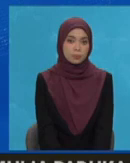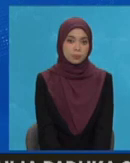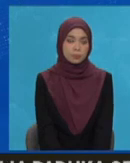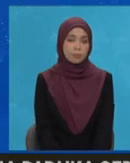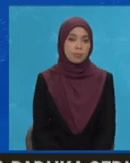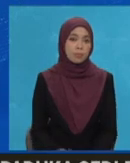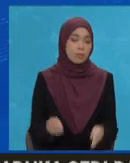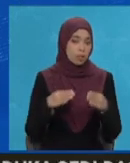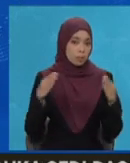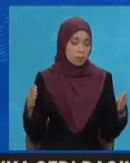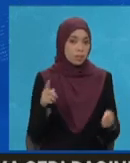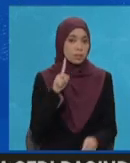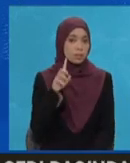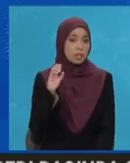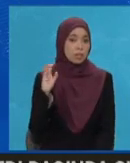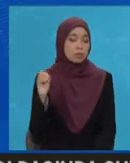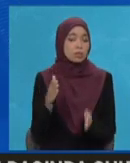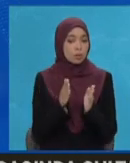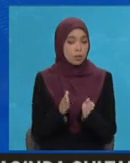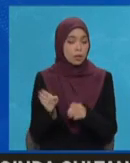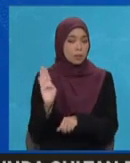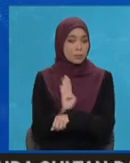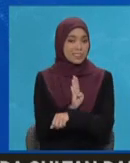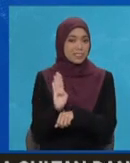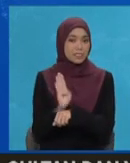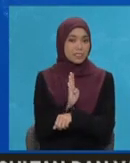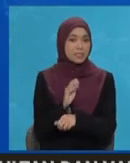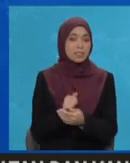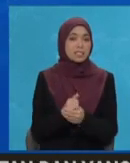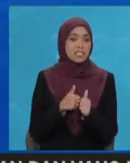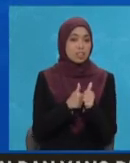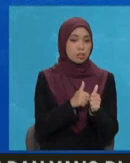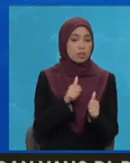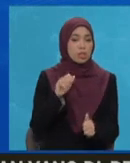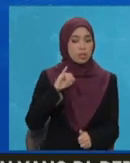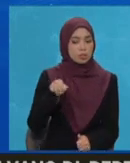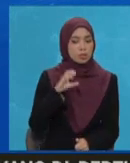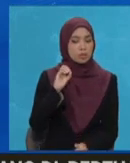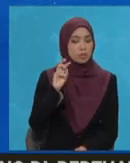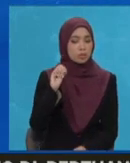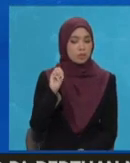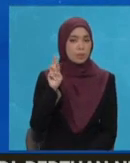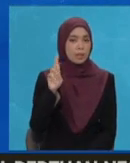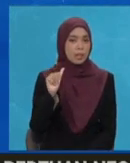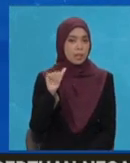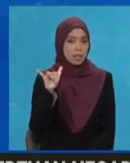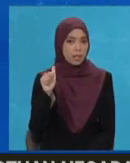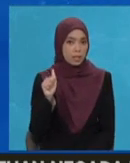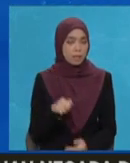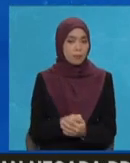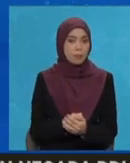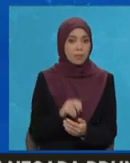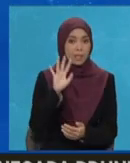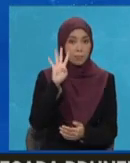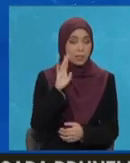lebih 100 pengusaha tempatan dan antar bangsa menyeret Teles Raya atau John Raya kali kelima diadakan selama